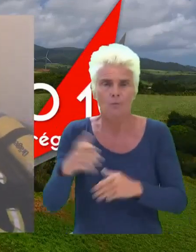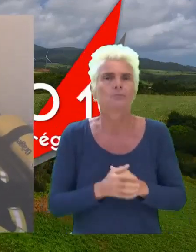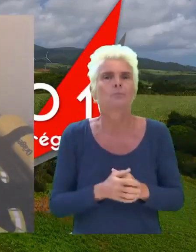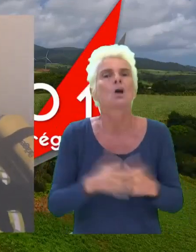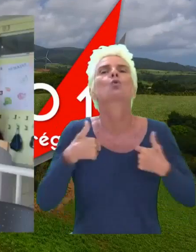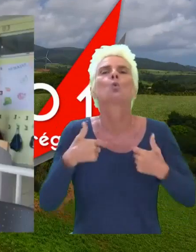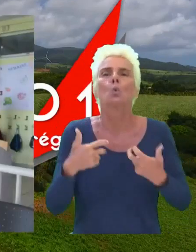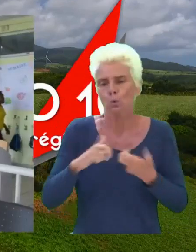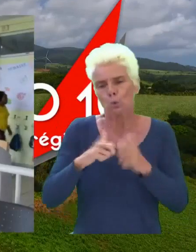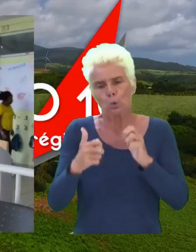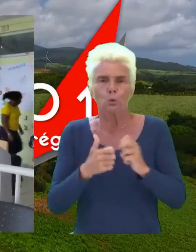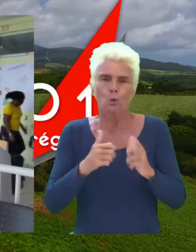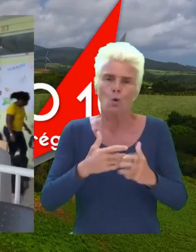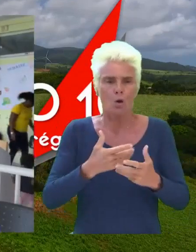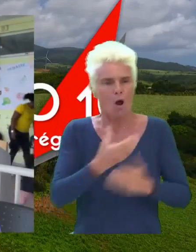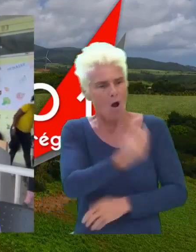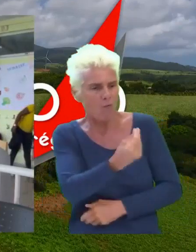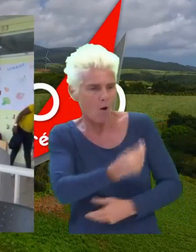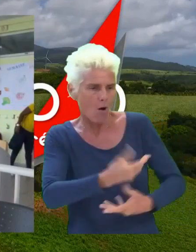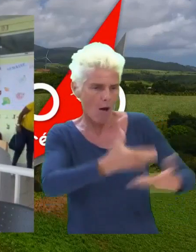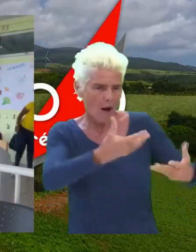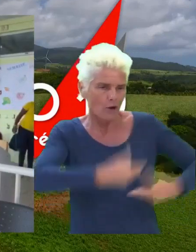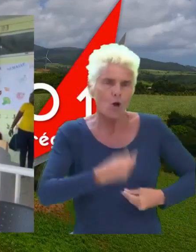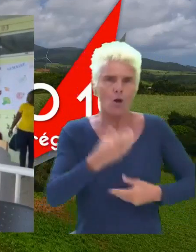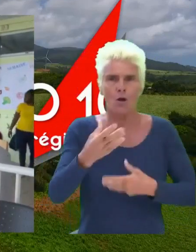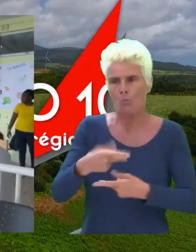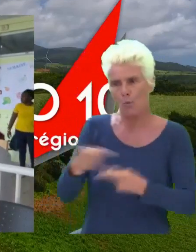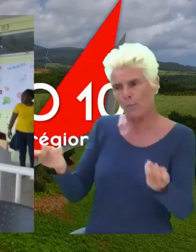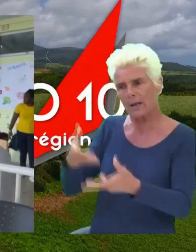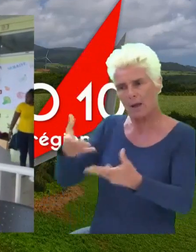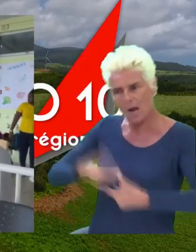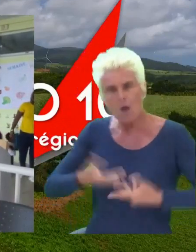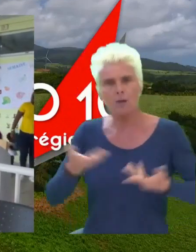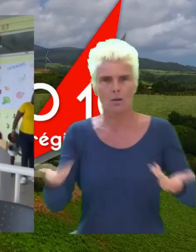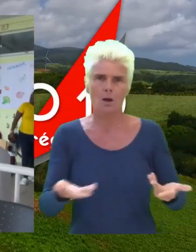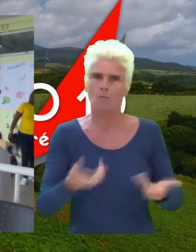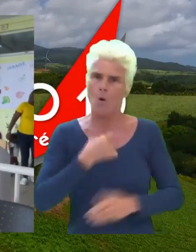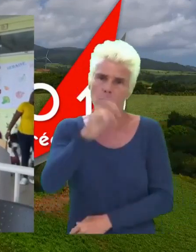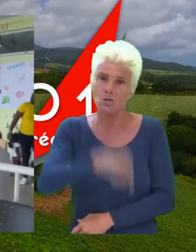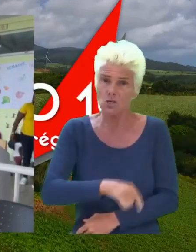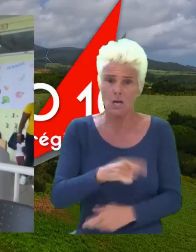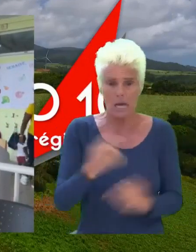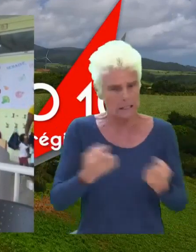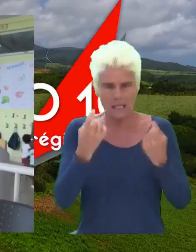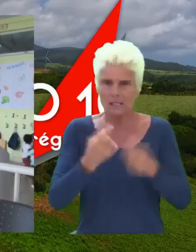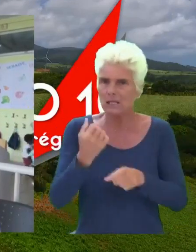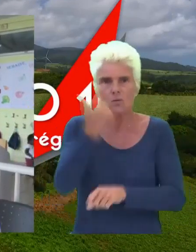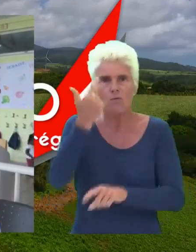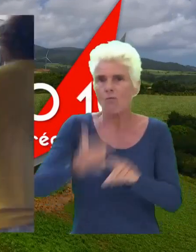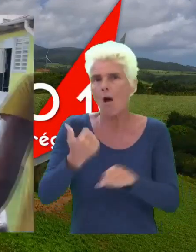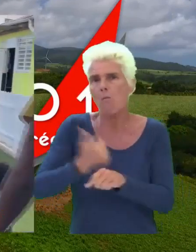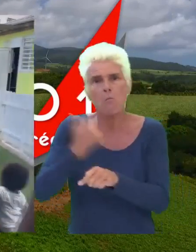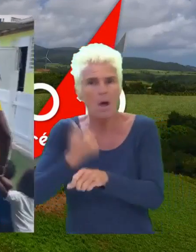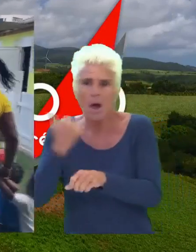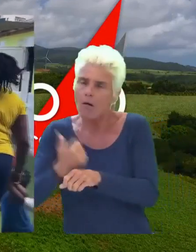enfants accueillant du du public nous avons cette obligation effectivement de faire des exercices d'évacuation pour mettre en